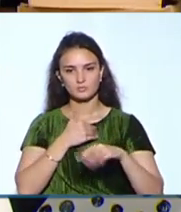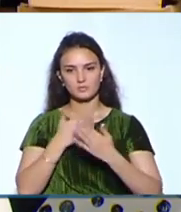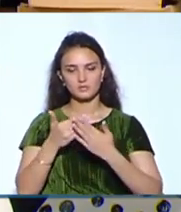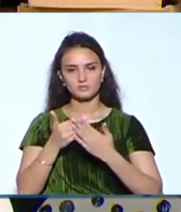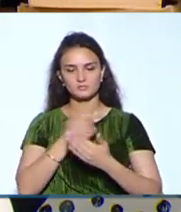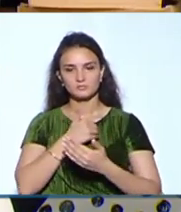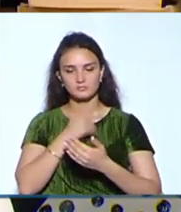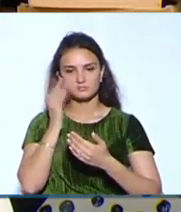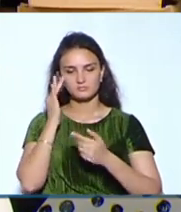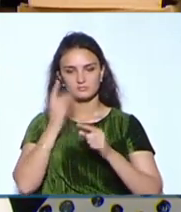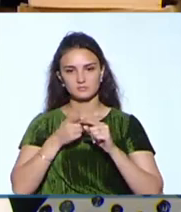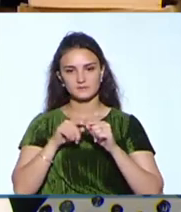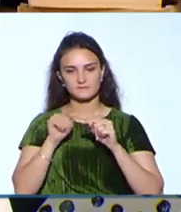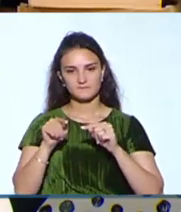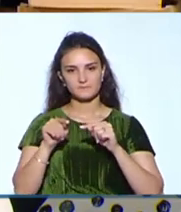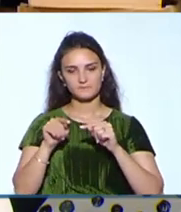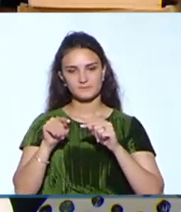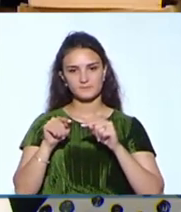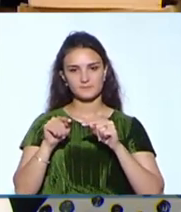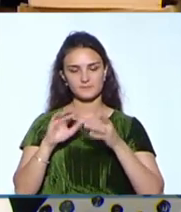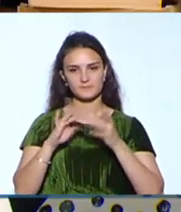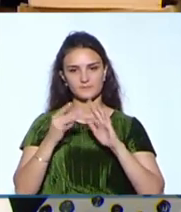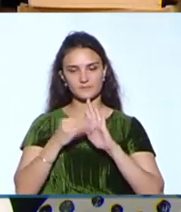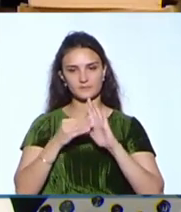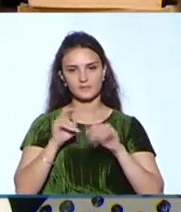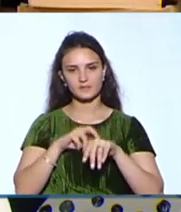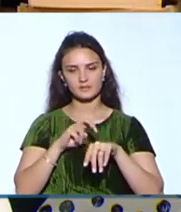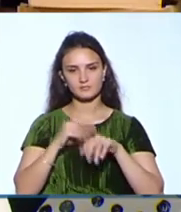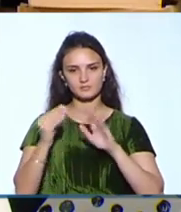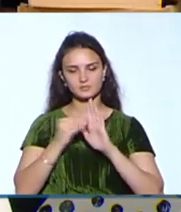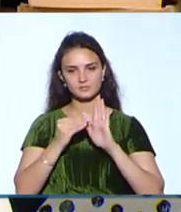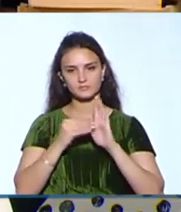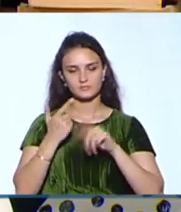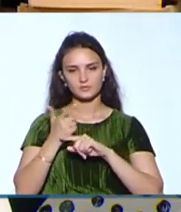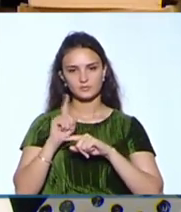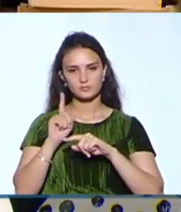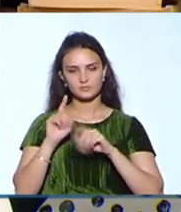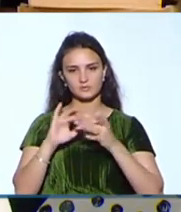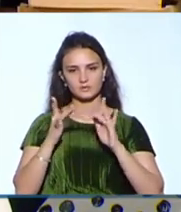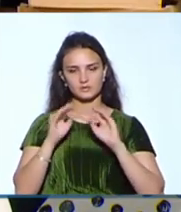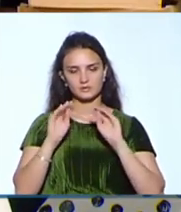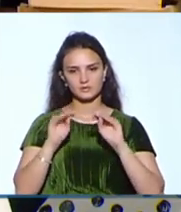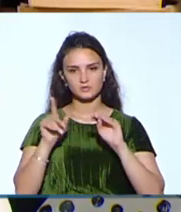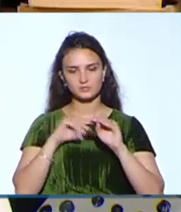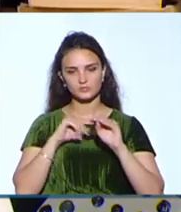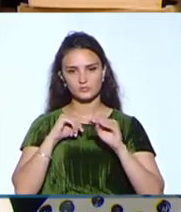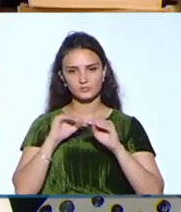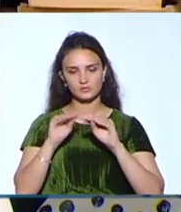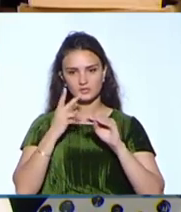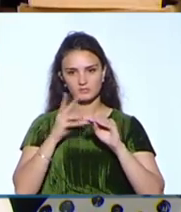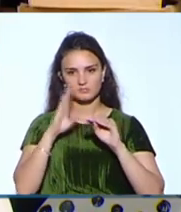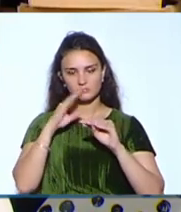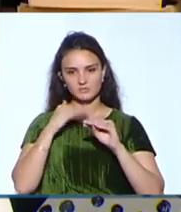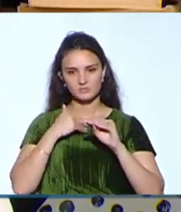მაგალითად ამას წინ სოციალურ ქსელშიც გავაზიარე ექიმების ჩაწერილი ვიდეო, რომ არ დაგუგლოთ თქვენი სიმპტომები, იმიტომ რომ